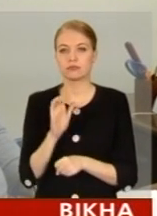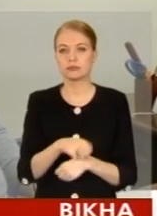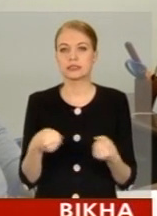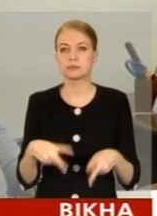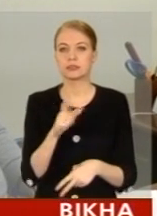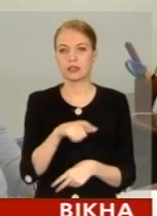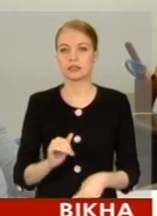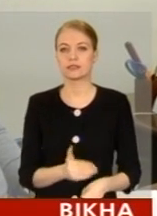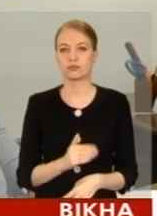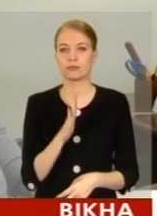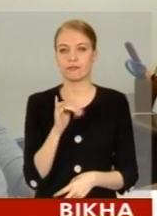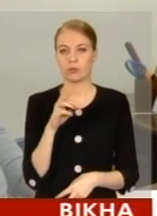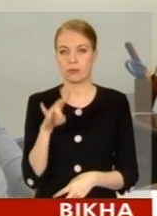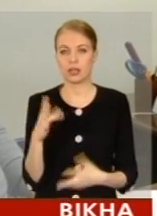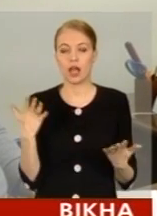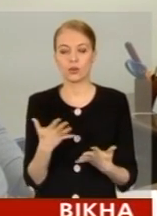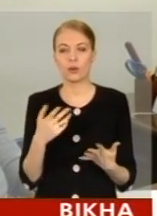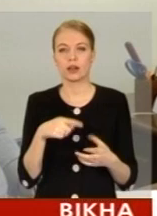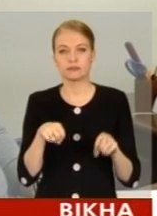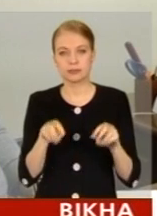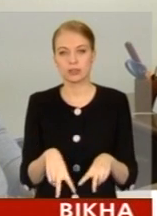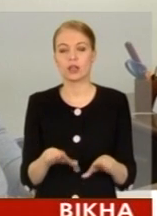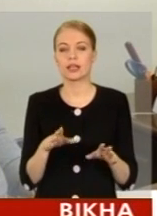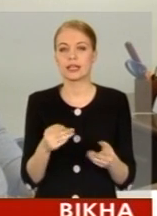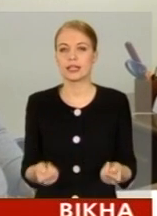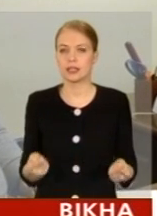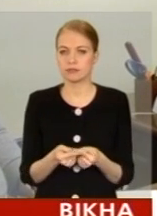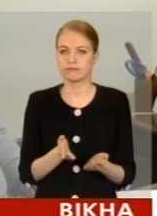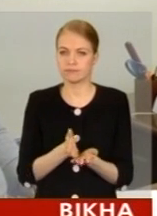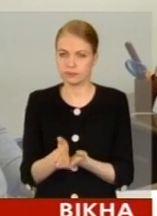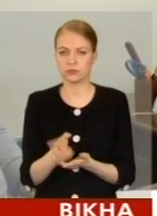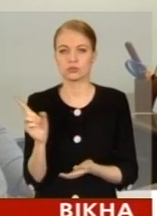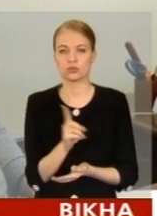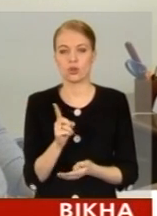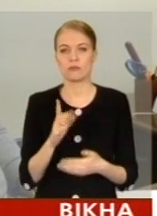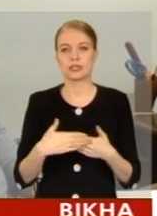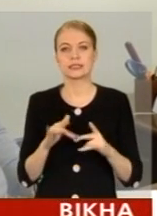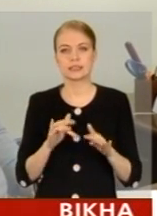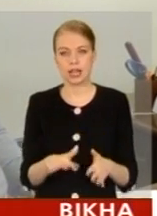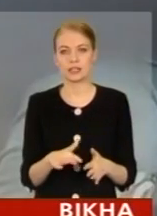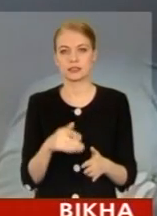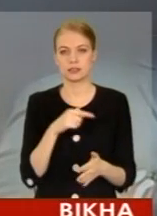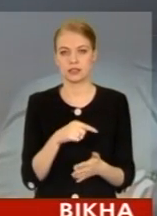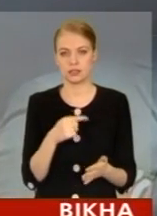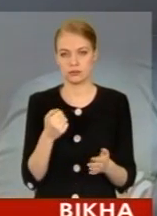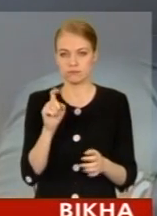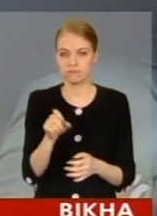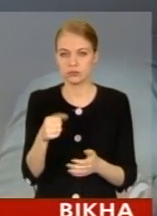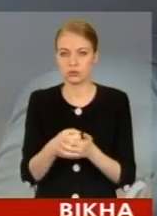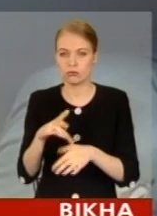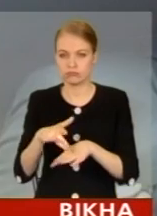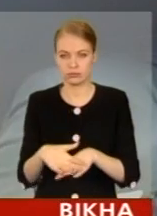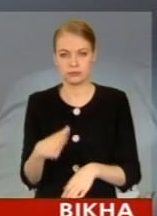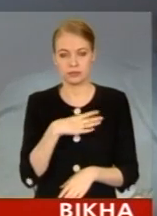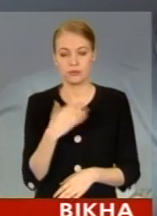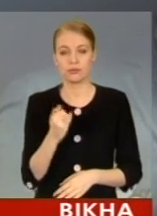специалистов из фирмы Woman, которые специализируются именно на том, чтобы санкции доходили до печенок. Відомий російський